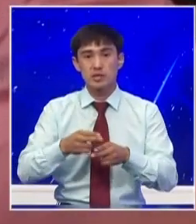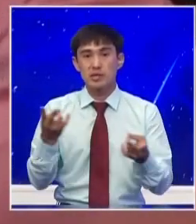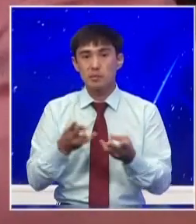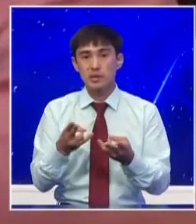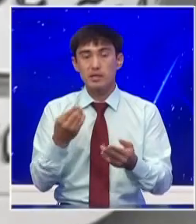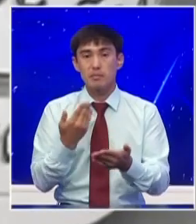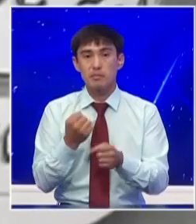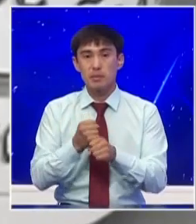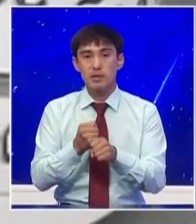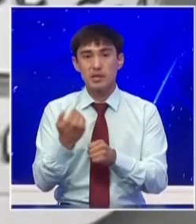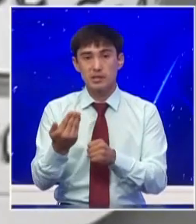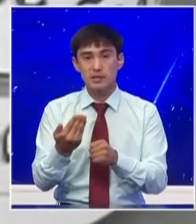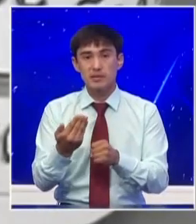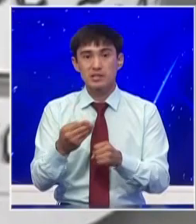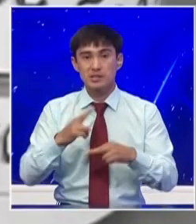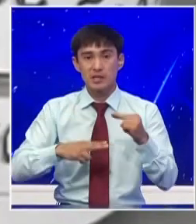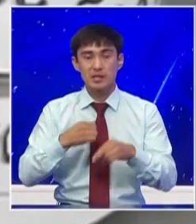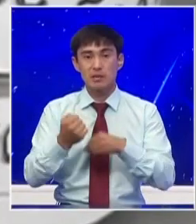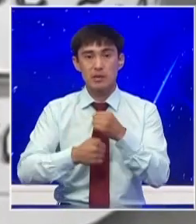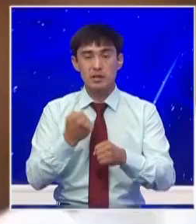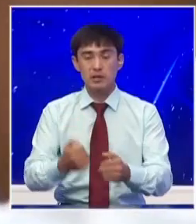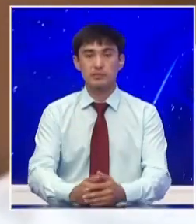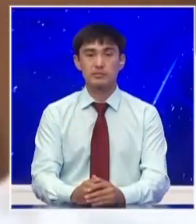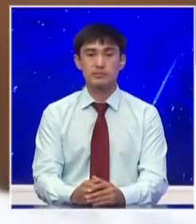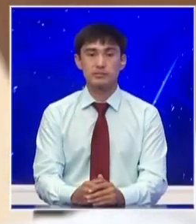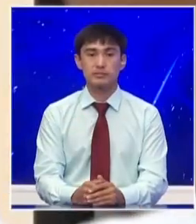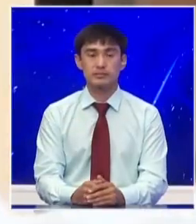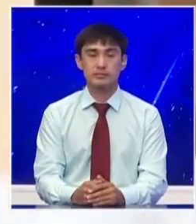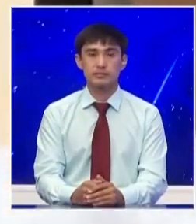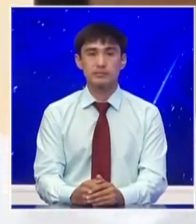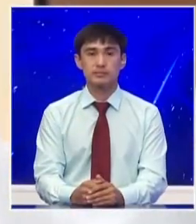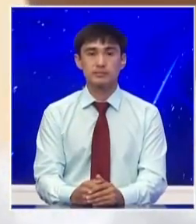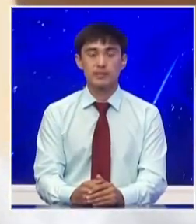необходимо применять тот или иной строительный материал.